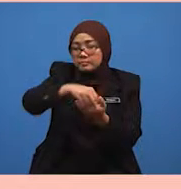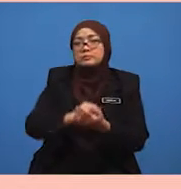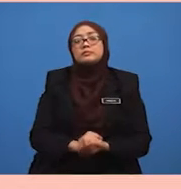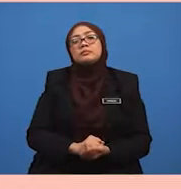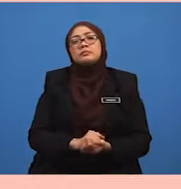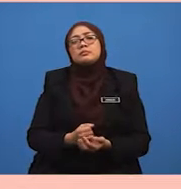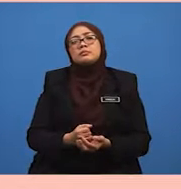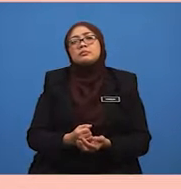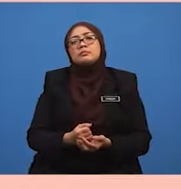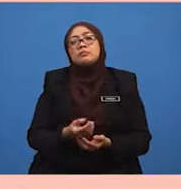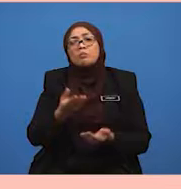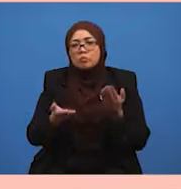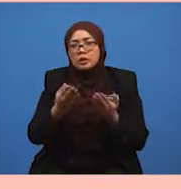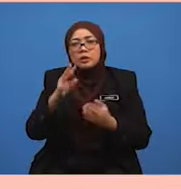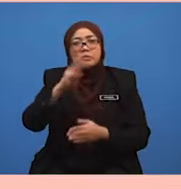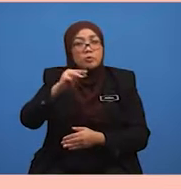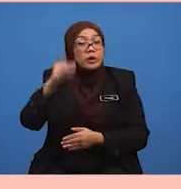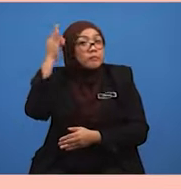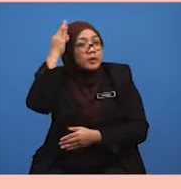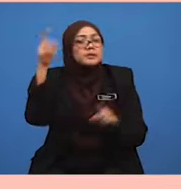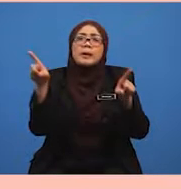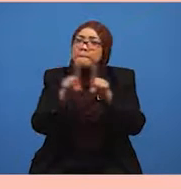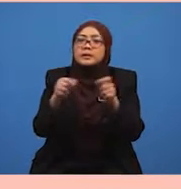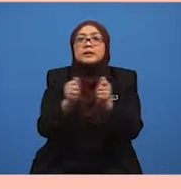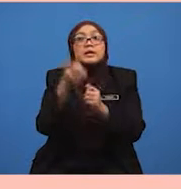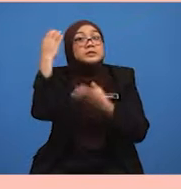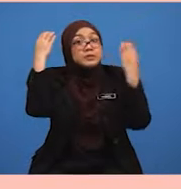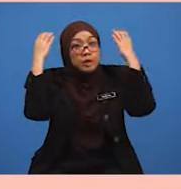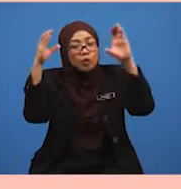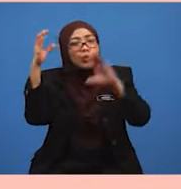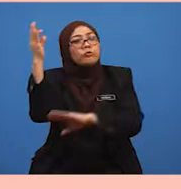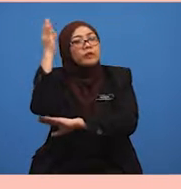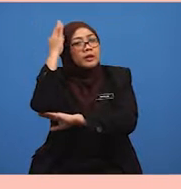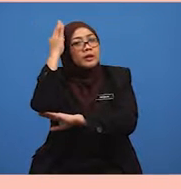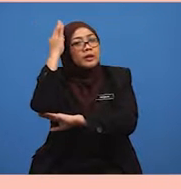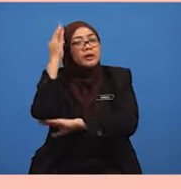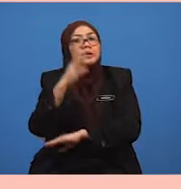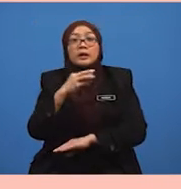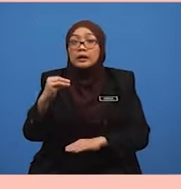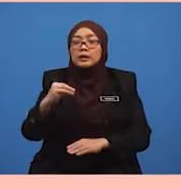fikir? Ya, betul. Skru dapat menyambungkan